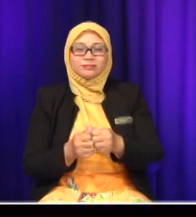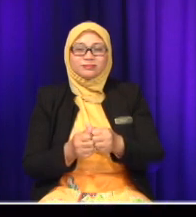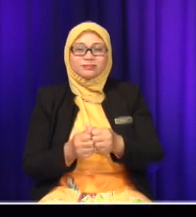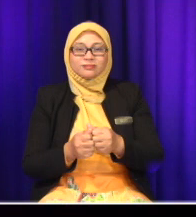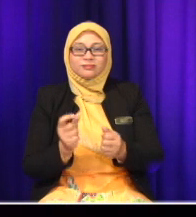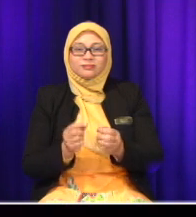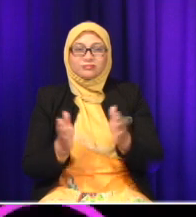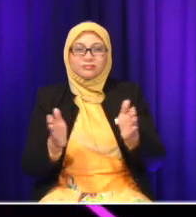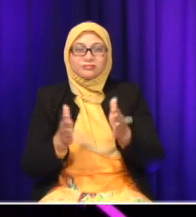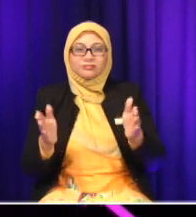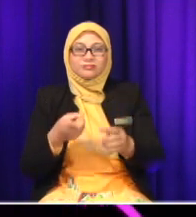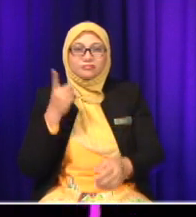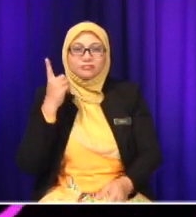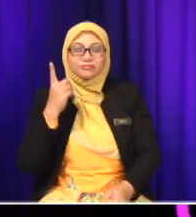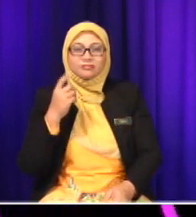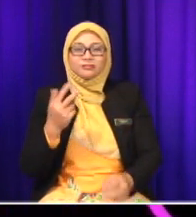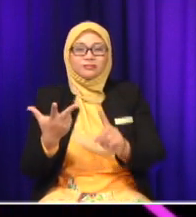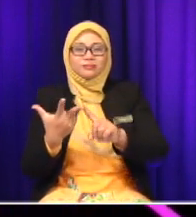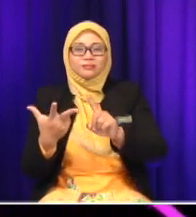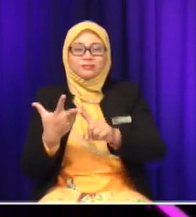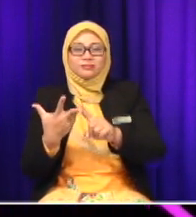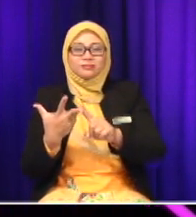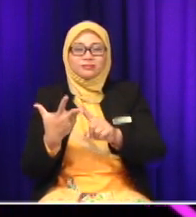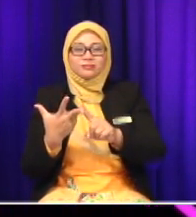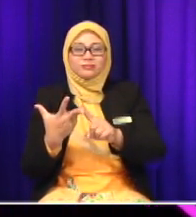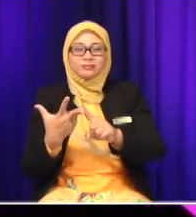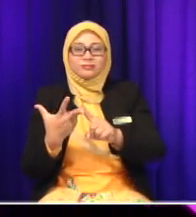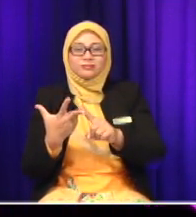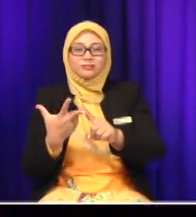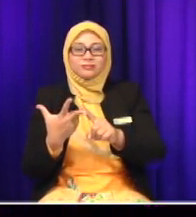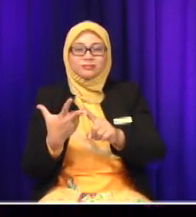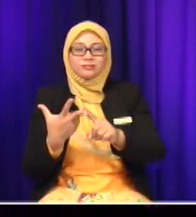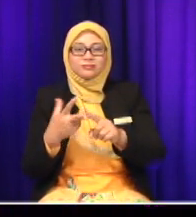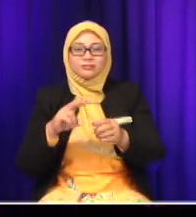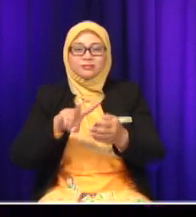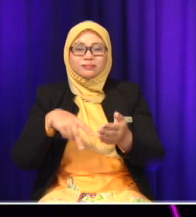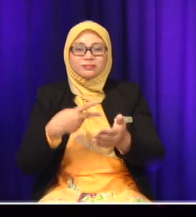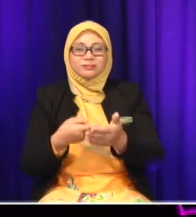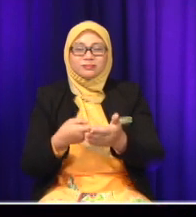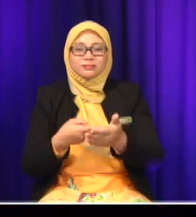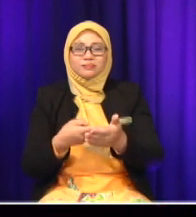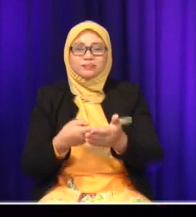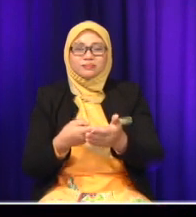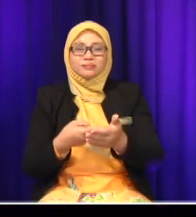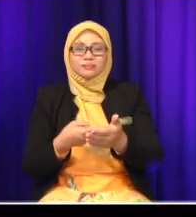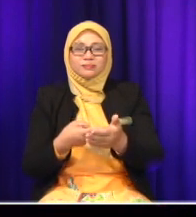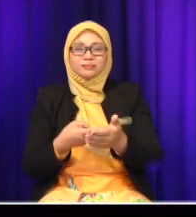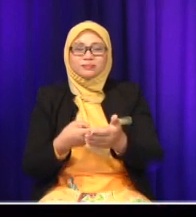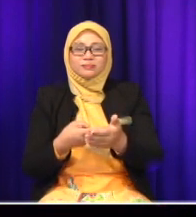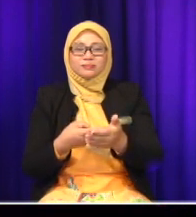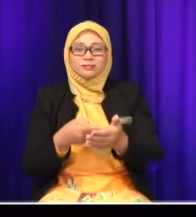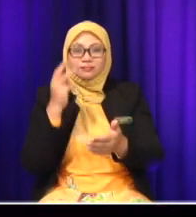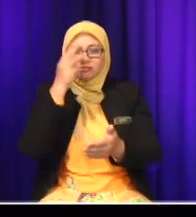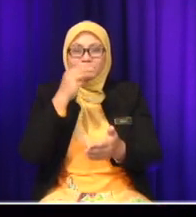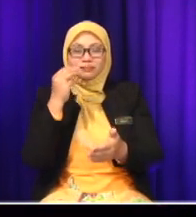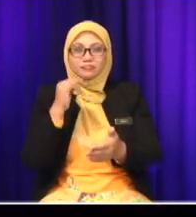oke betul yang ketiga memusingkan muka inj menggunakan kayu Oke memusingkan muka injap dengan